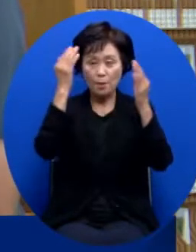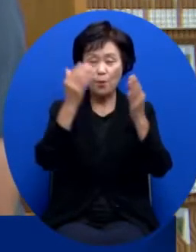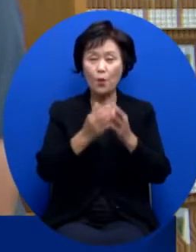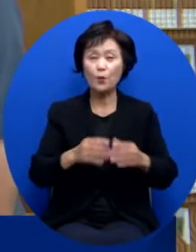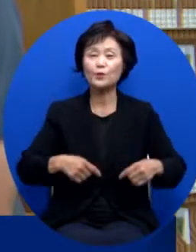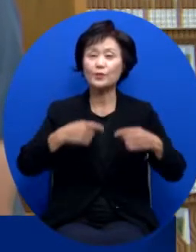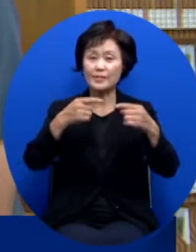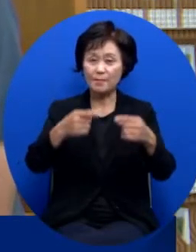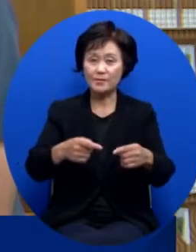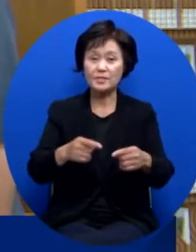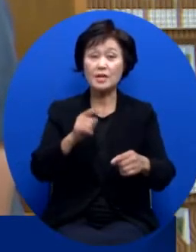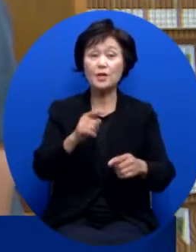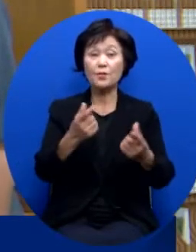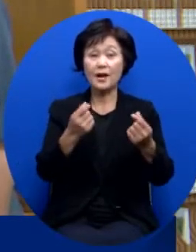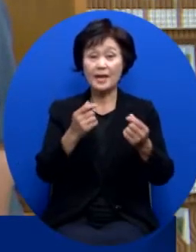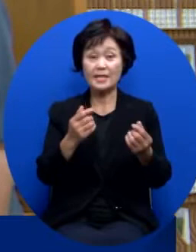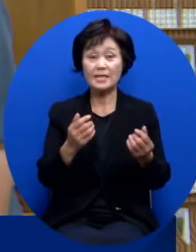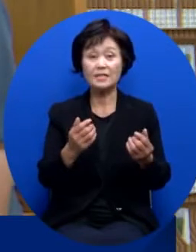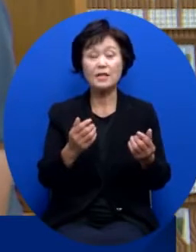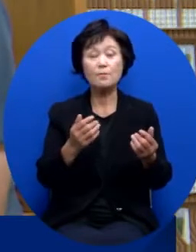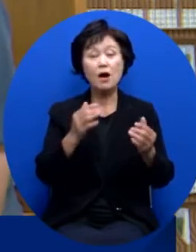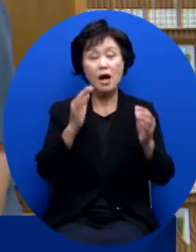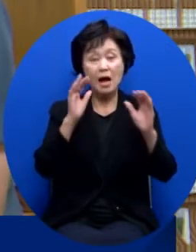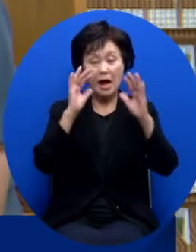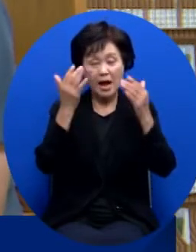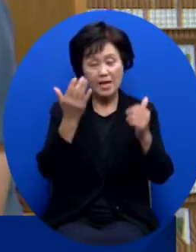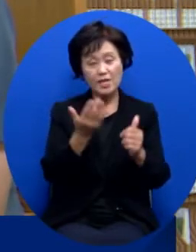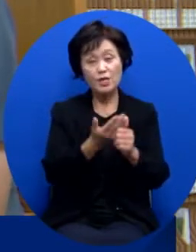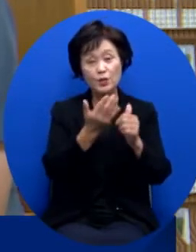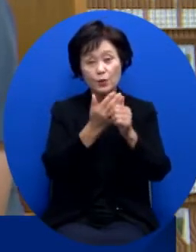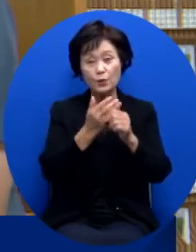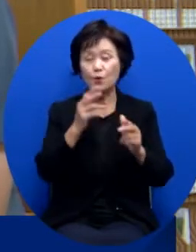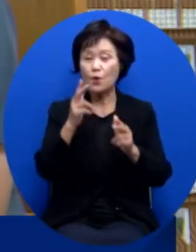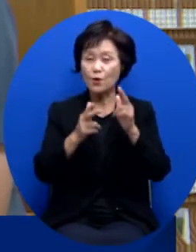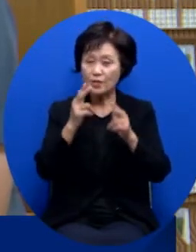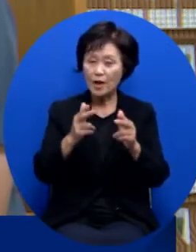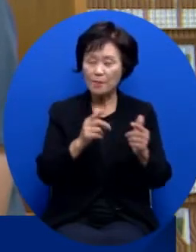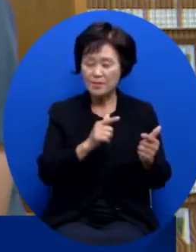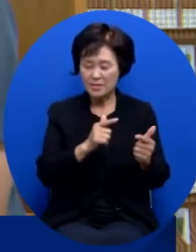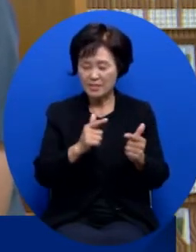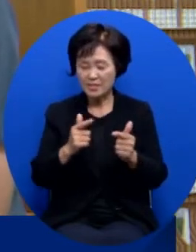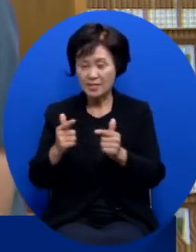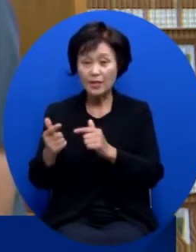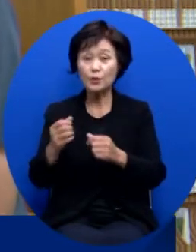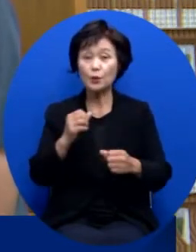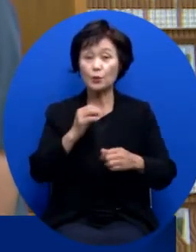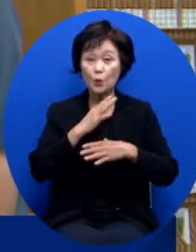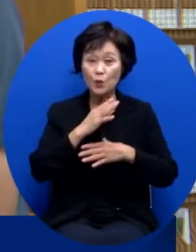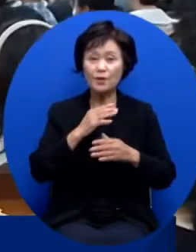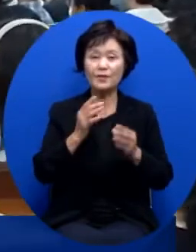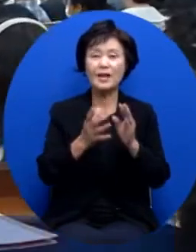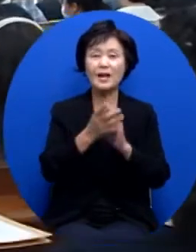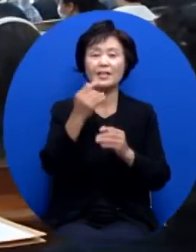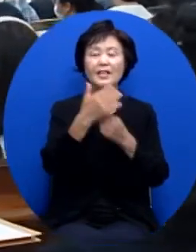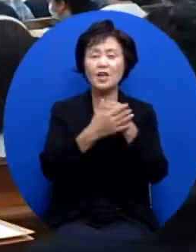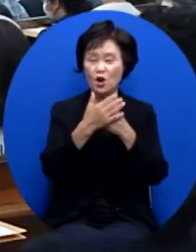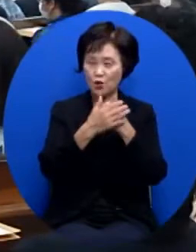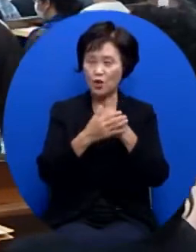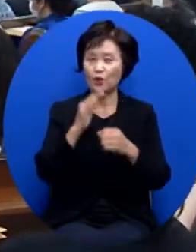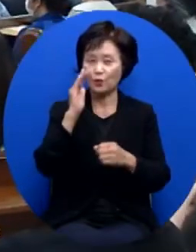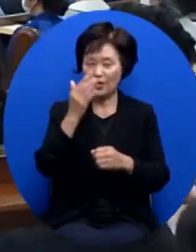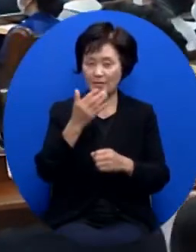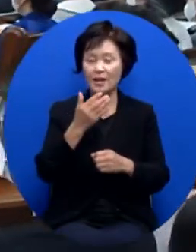것들이 정말 놀랍게 하나하나 은혜로 새롭게 태어나는 하루하루가 된다라는 것을 많이 느꼈고